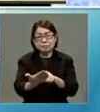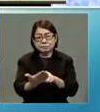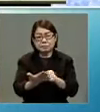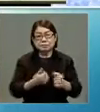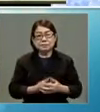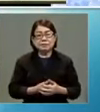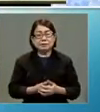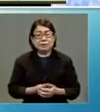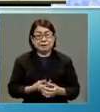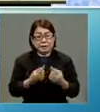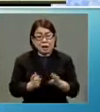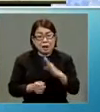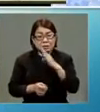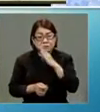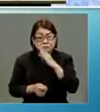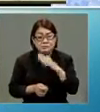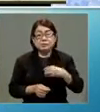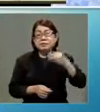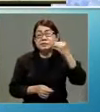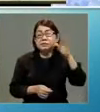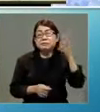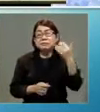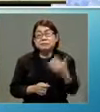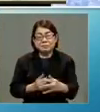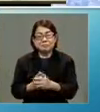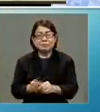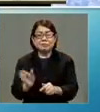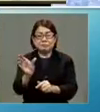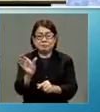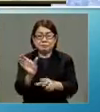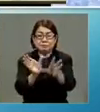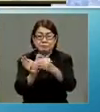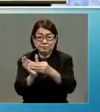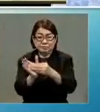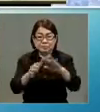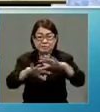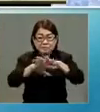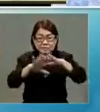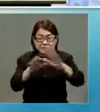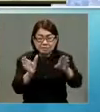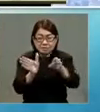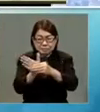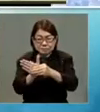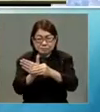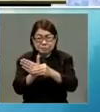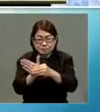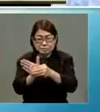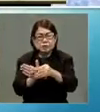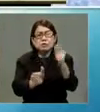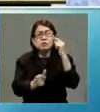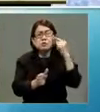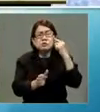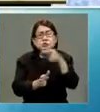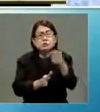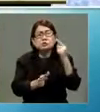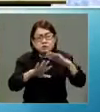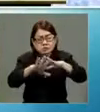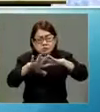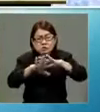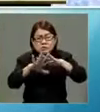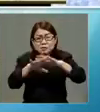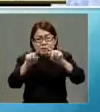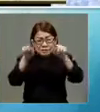แล้วเสร็จแล้วพอเราจะออกมาก็ถ่ายนะครับสแกนที่เราเรียกว่าสแกน QR code นะหลายคนคงจะคุ้นเคยกันพอสมควรนั้นนะครับตั้งแ